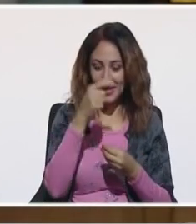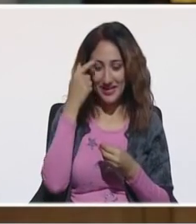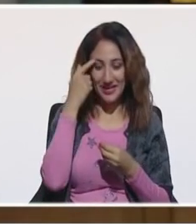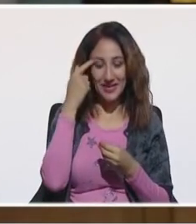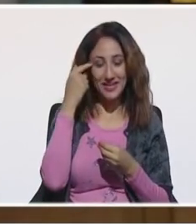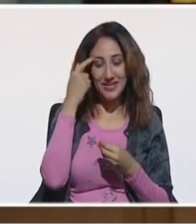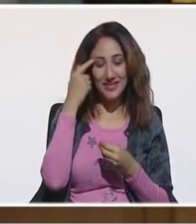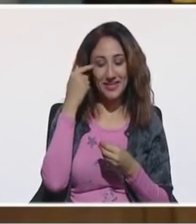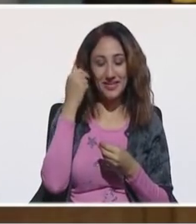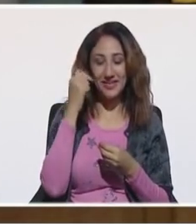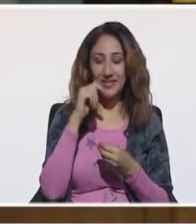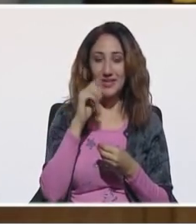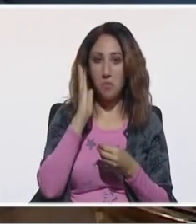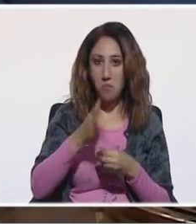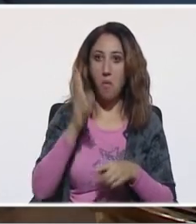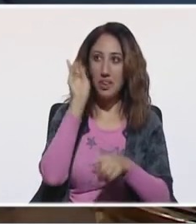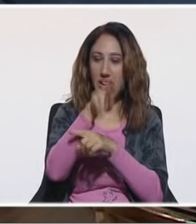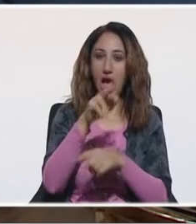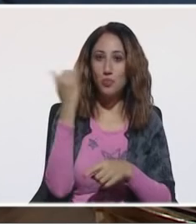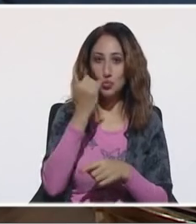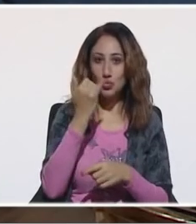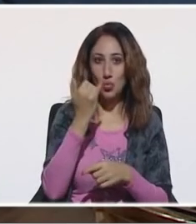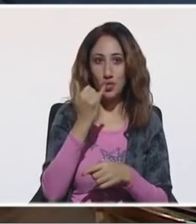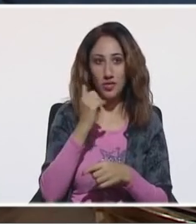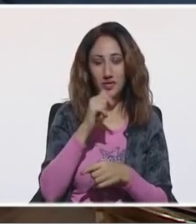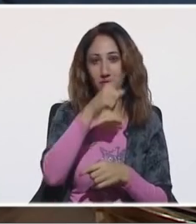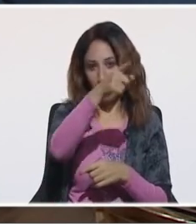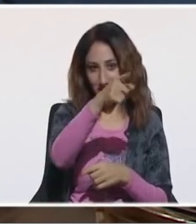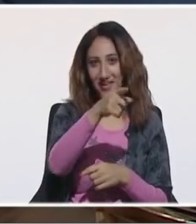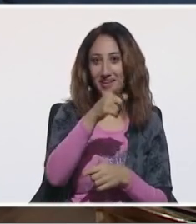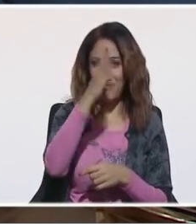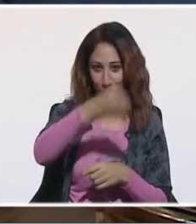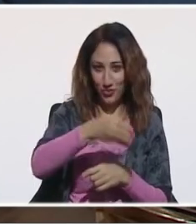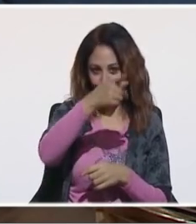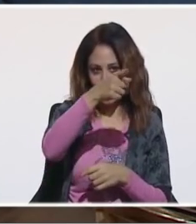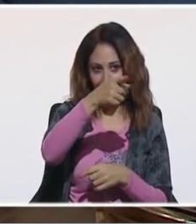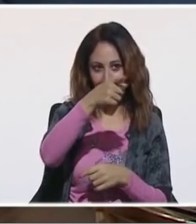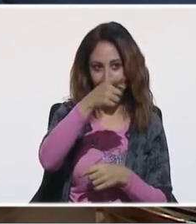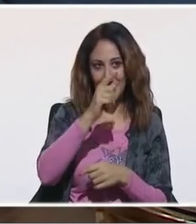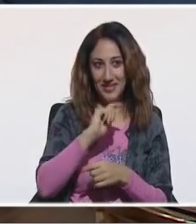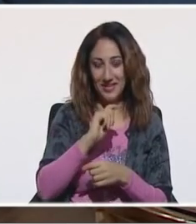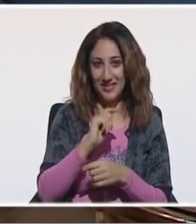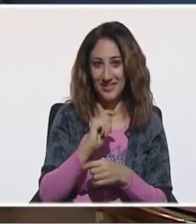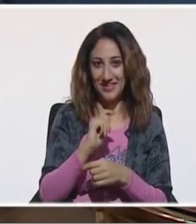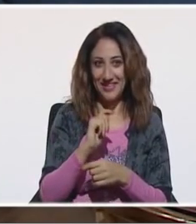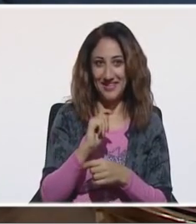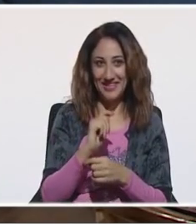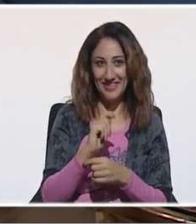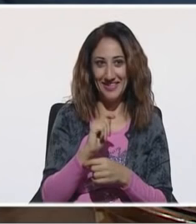طيب ممكن يضحك عليها بسهوله. الضحك برضه رانيا. جايبني تهزقوني.